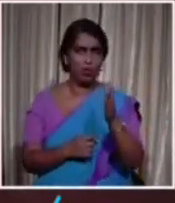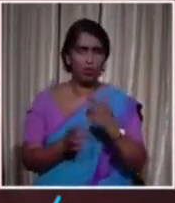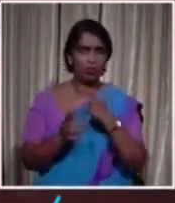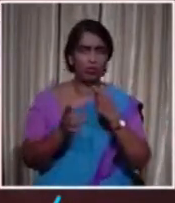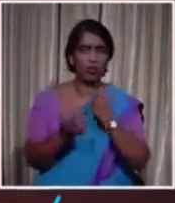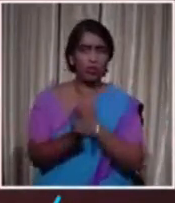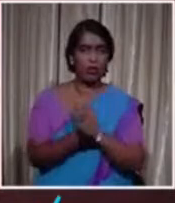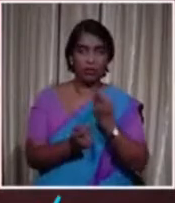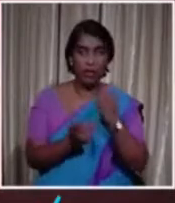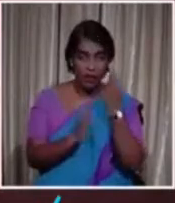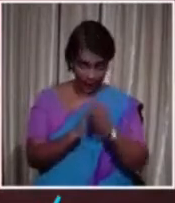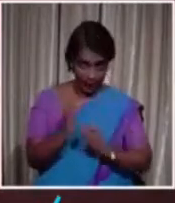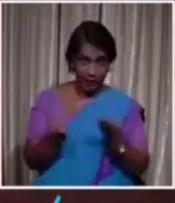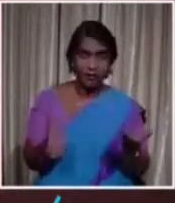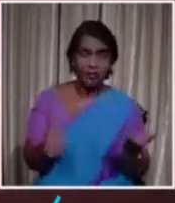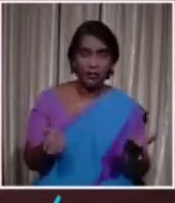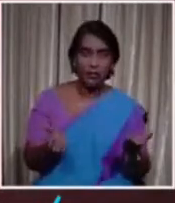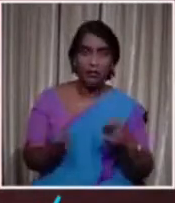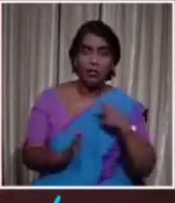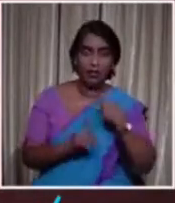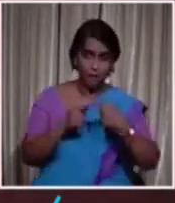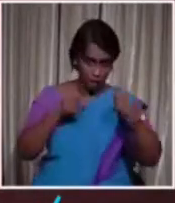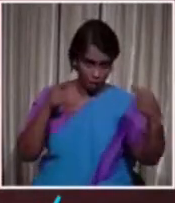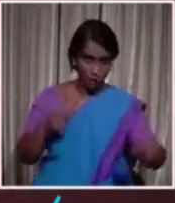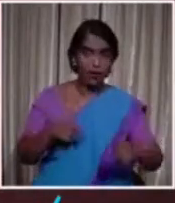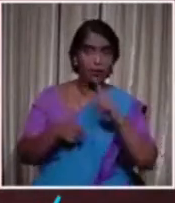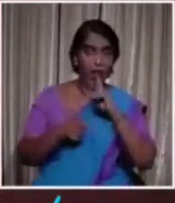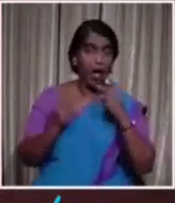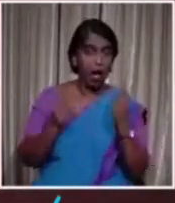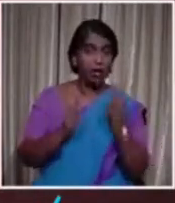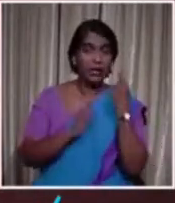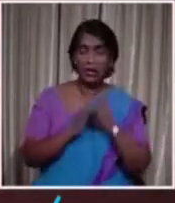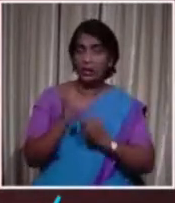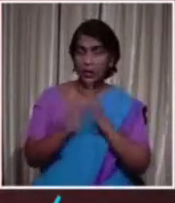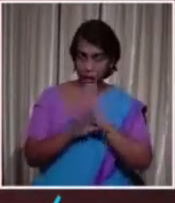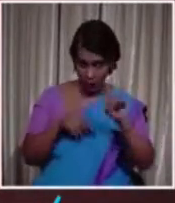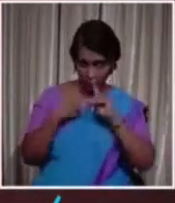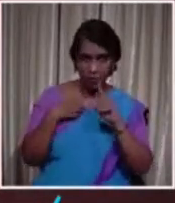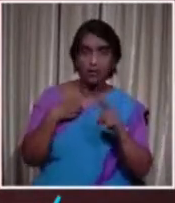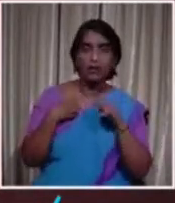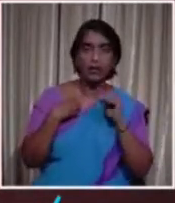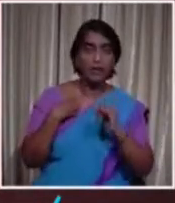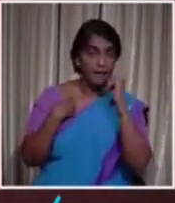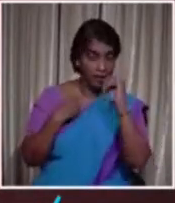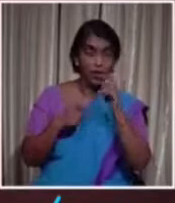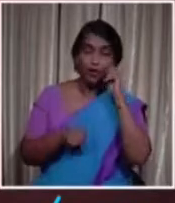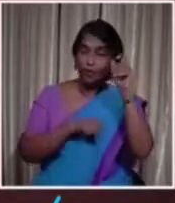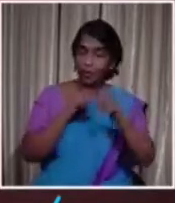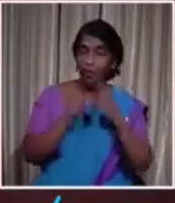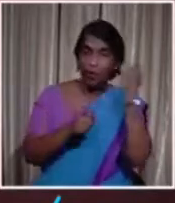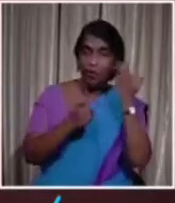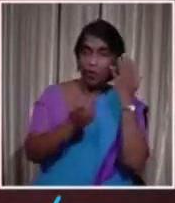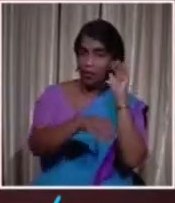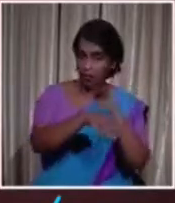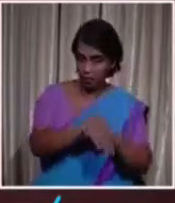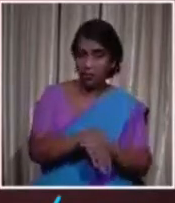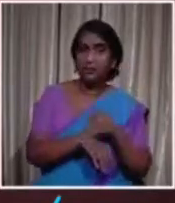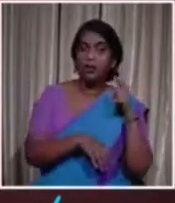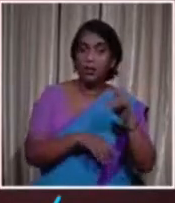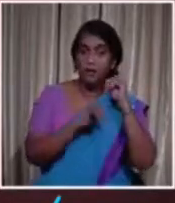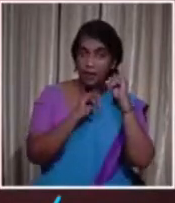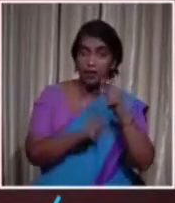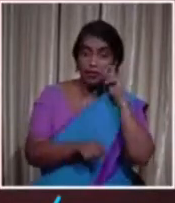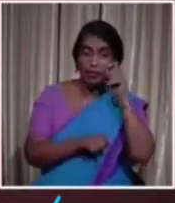ලියන්න කියලා? ඒකද නීතිය? ඒකද මේ විපක්ෂය කියන හදිසි නීතියේ පයි කියන්නේ? මේ වැරදි කරපු මිනිසුන්ව හොයාගෙන ගිහිල්ලා ඒ වැරදි කරපු